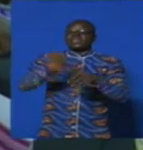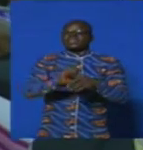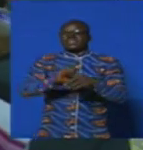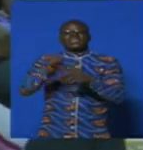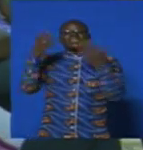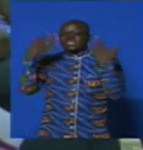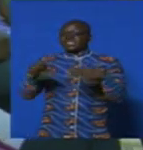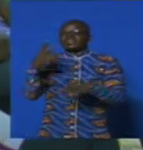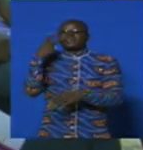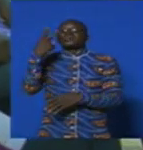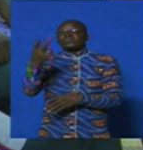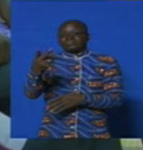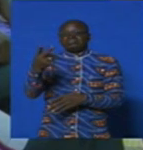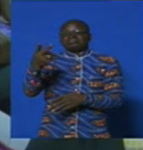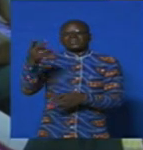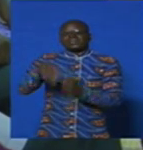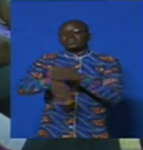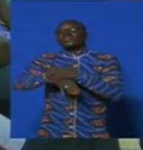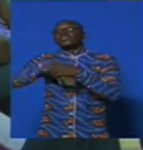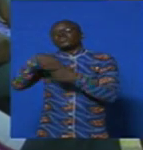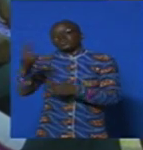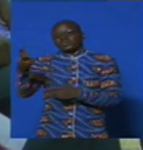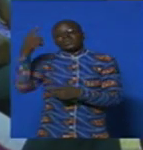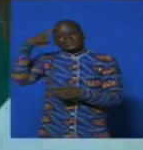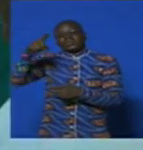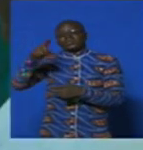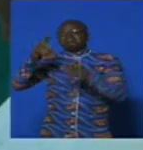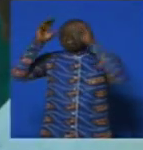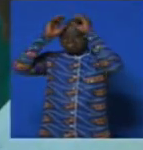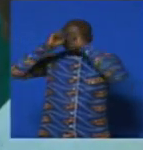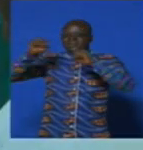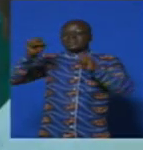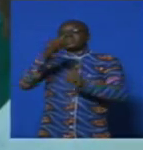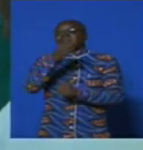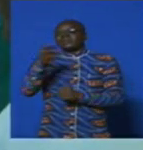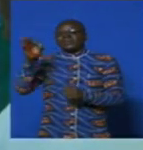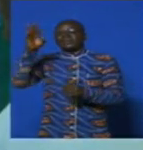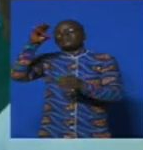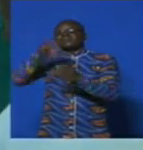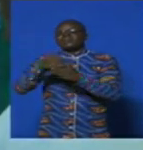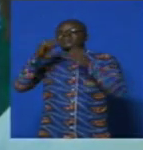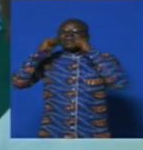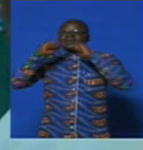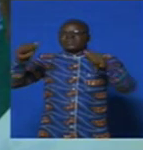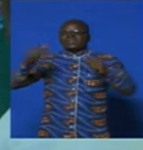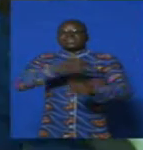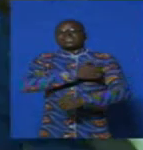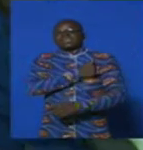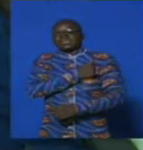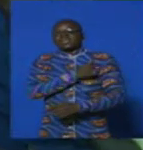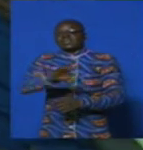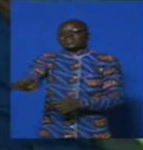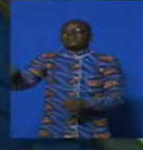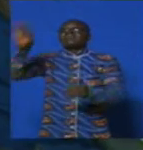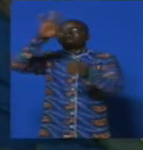Pour le CEFOP, la sortie fut une tribune pour le président du Faso d'annoncer publiquement sa candidature à l'élection présidentielle